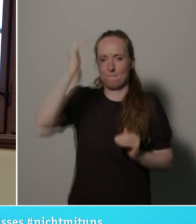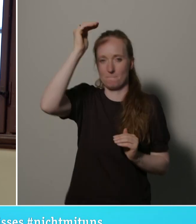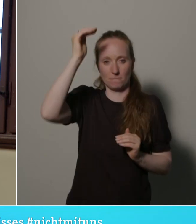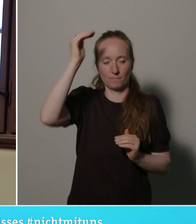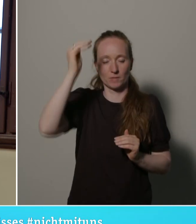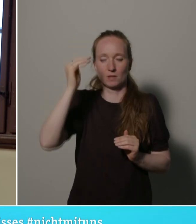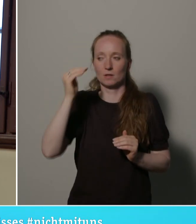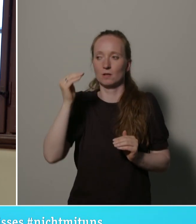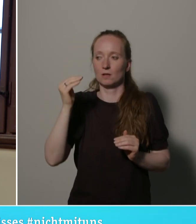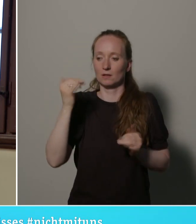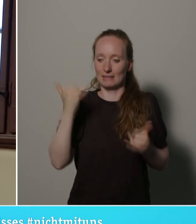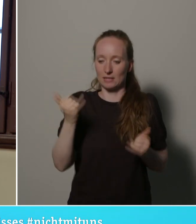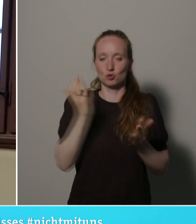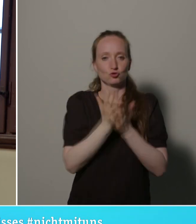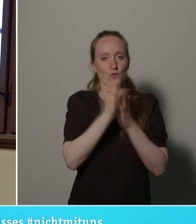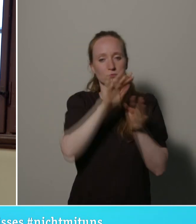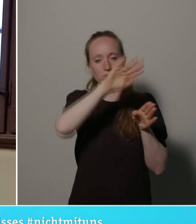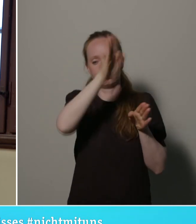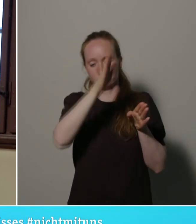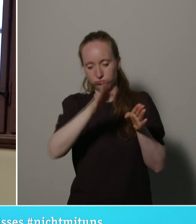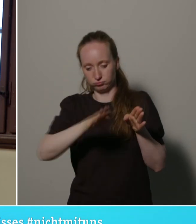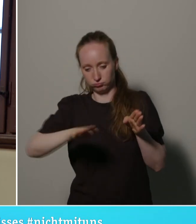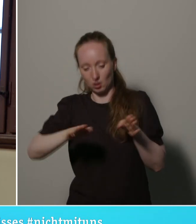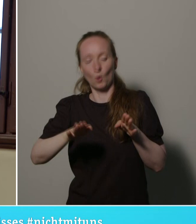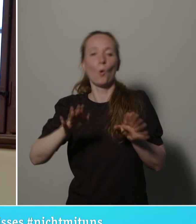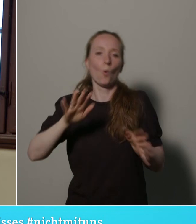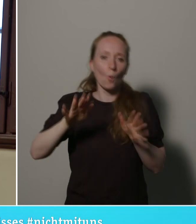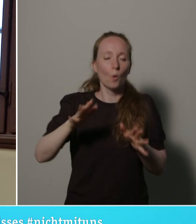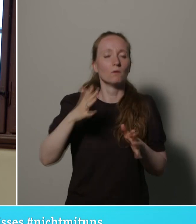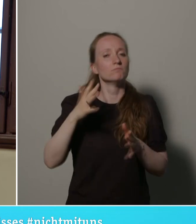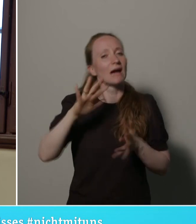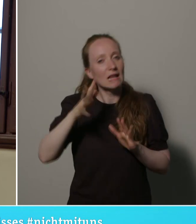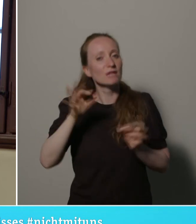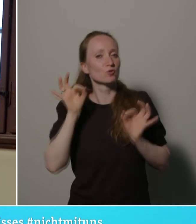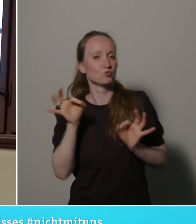am Ende ziemlich gut durchgekommen sind. Ich habe das hier schon mal vorgestellt.